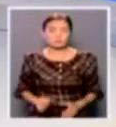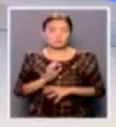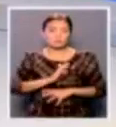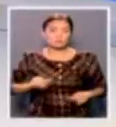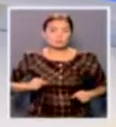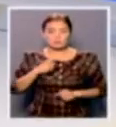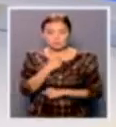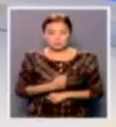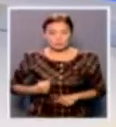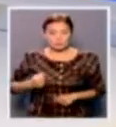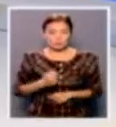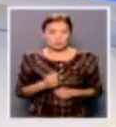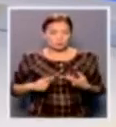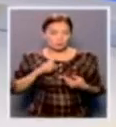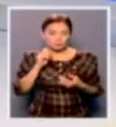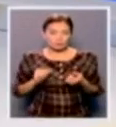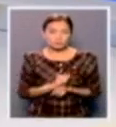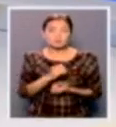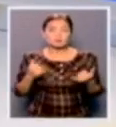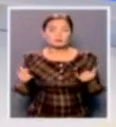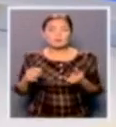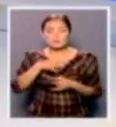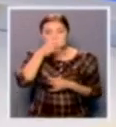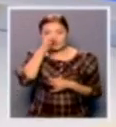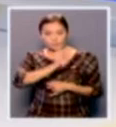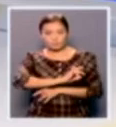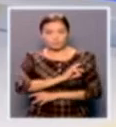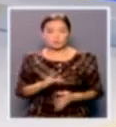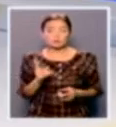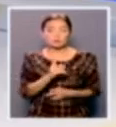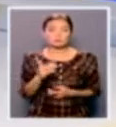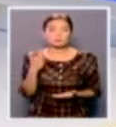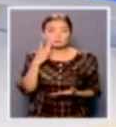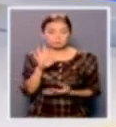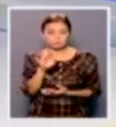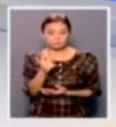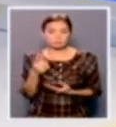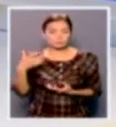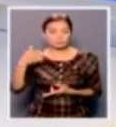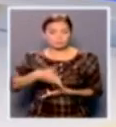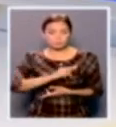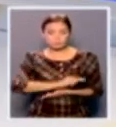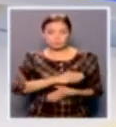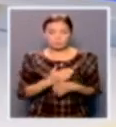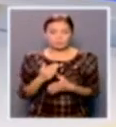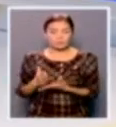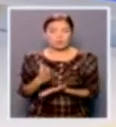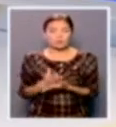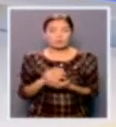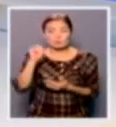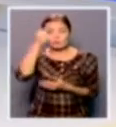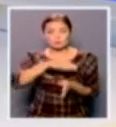Героизм, самоотверженность и настойчивость. Сегодня профессиональный праздник тех, кто оперативно приходит к нам на помощь. В этом